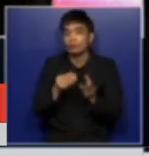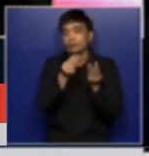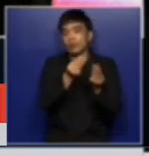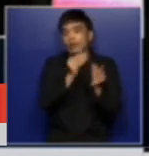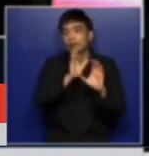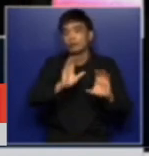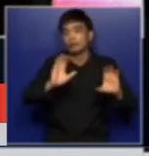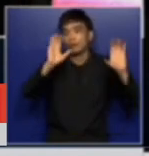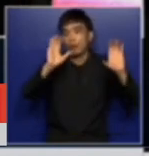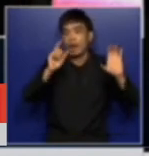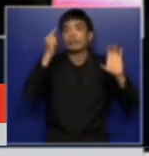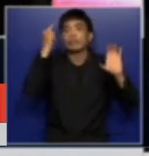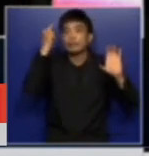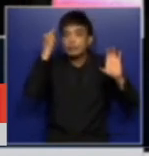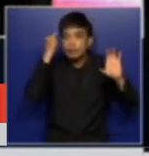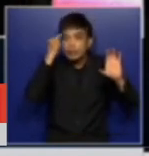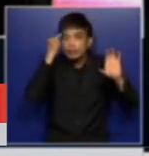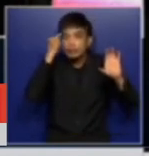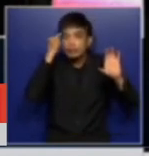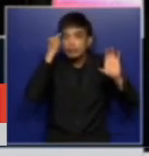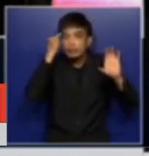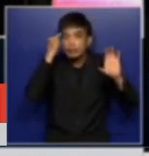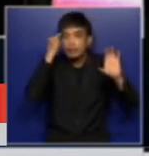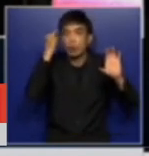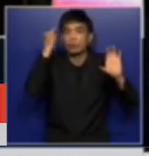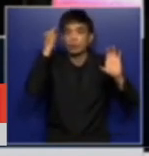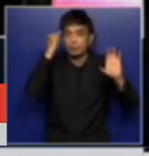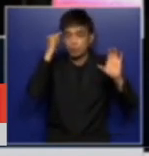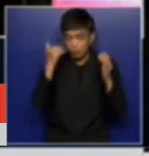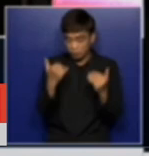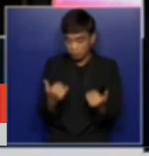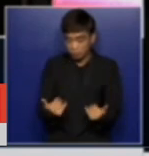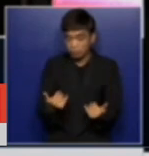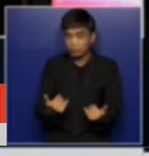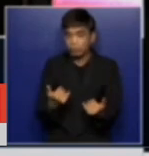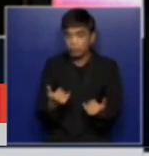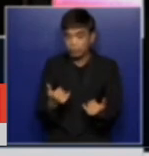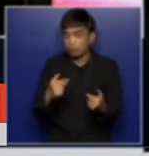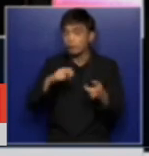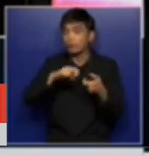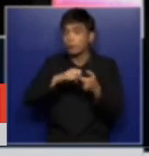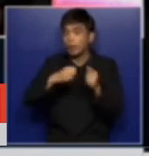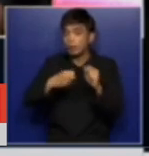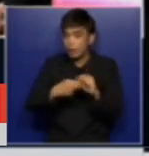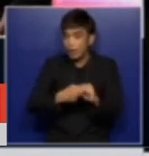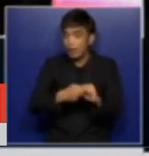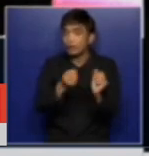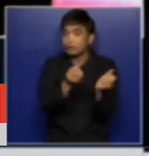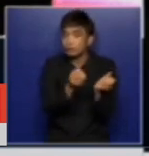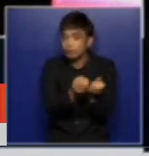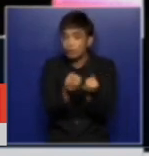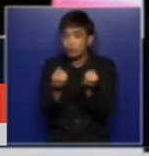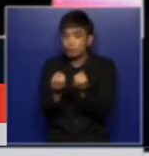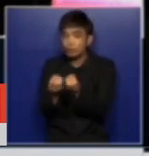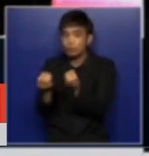ได้เกิดแนวคิดว่าในขณะนี้เรากำลังประสบกับปัญหาที่ว่า